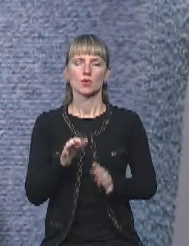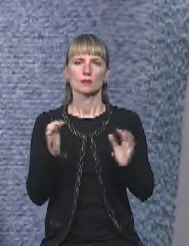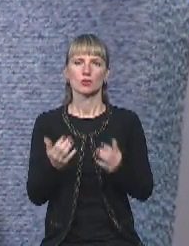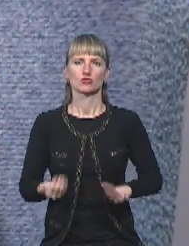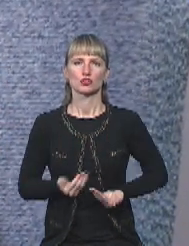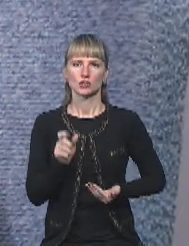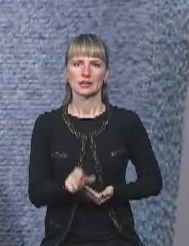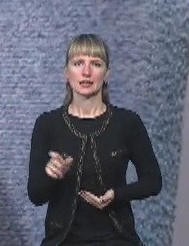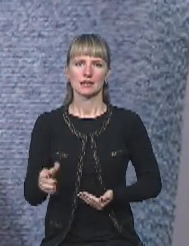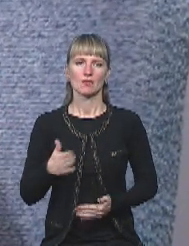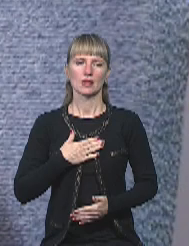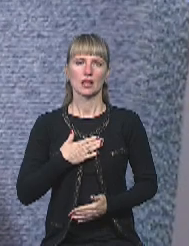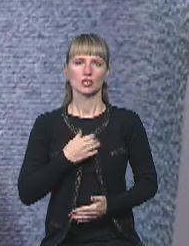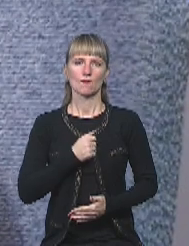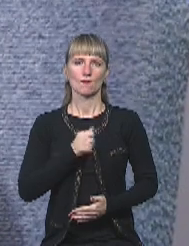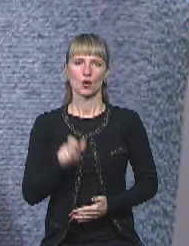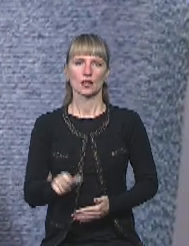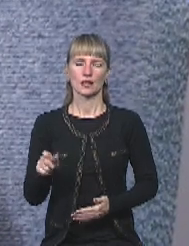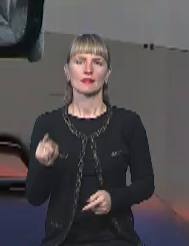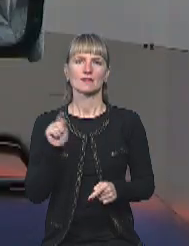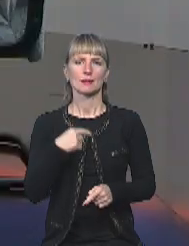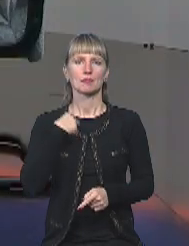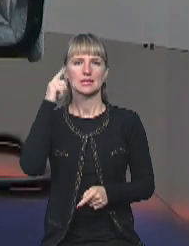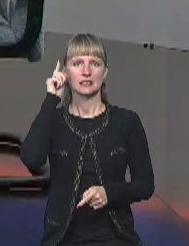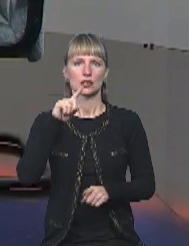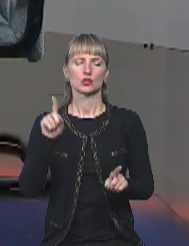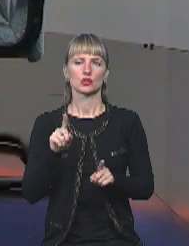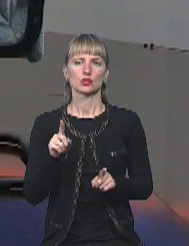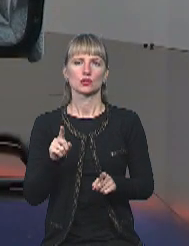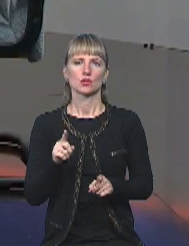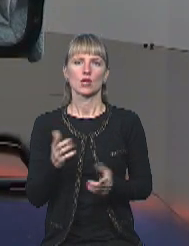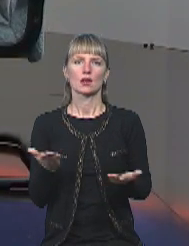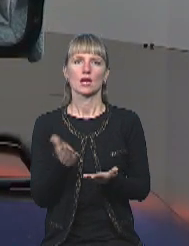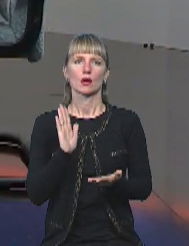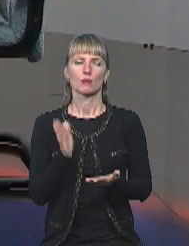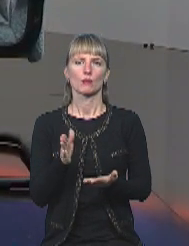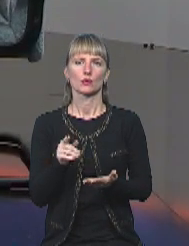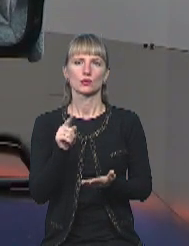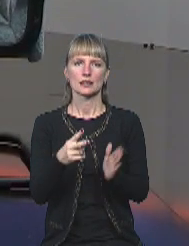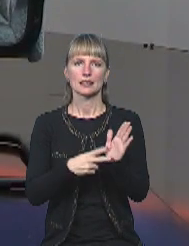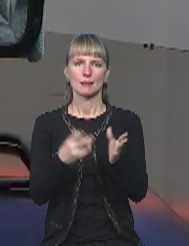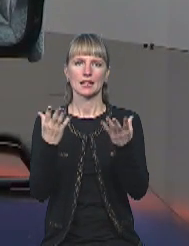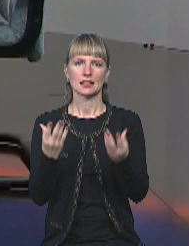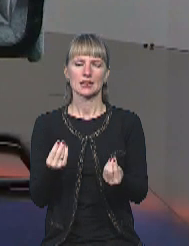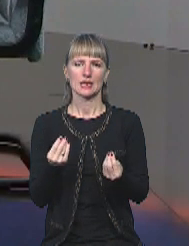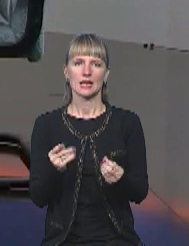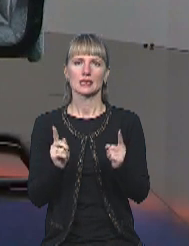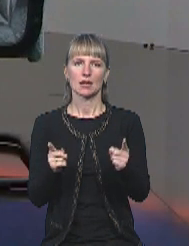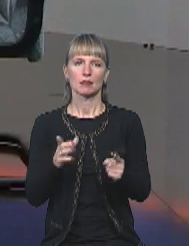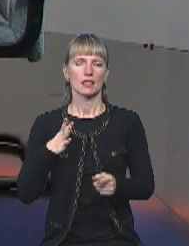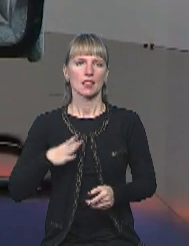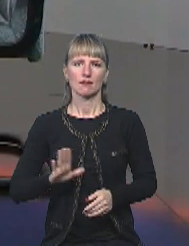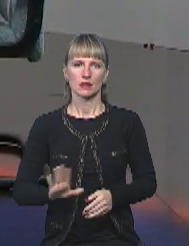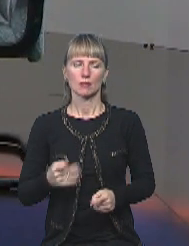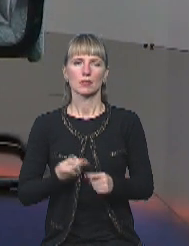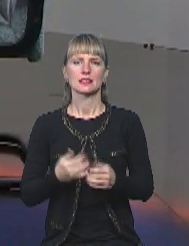і наших воїнів. Втім, ми знаємо, що і 5-го були обстріли, тобто той семиденний навіть термін не витриманий, тому